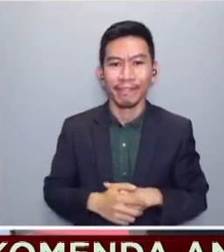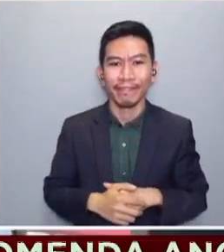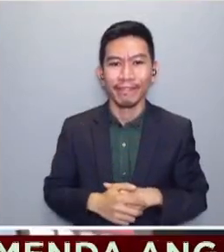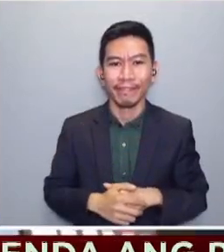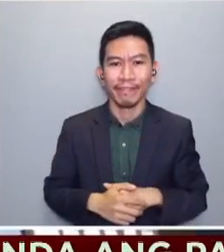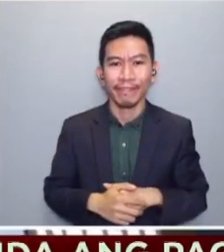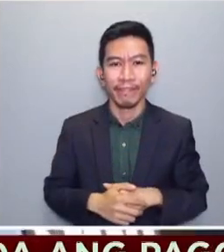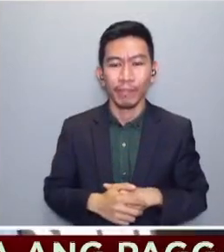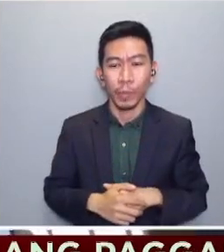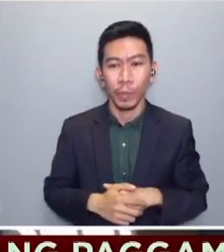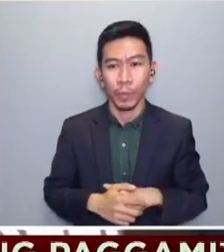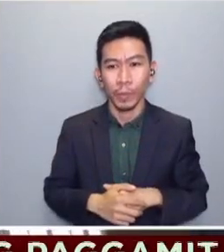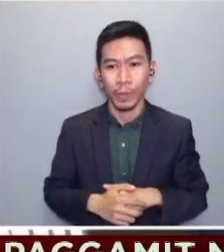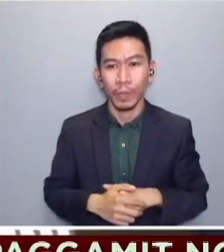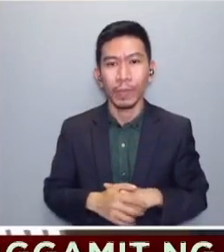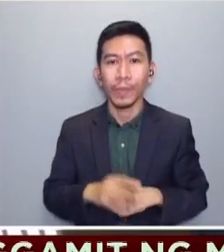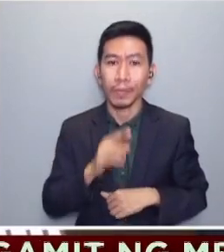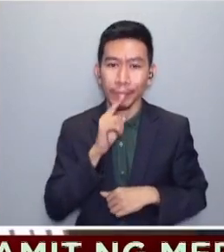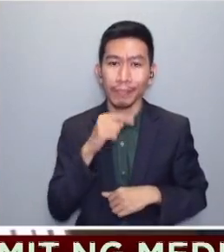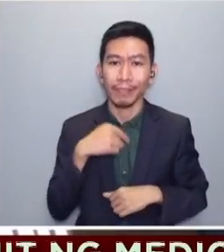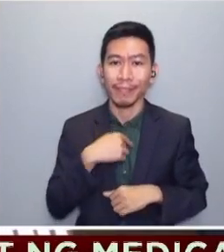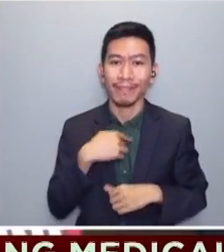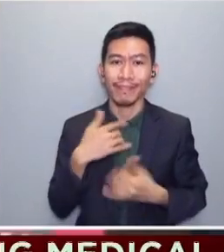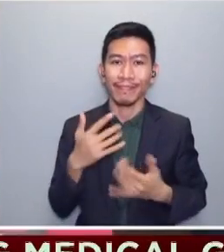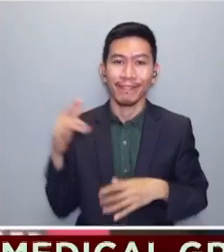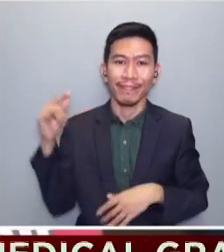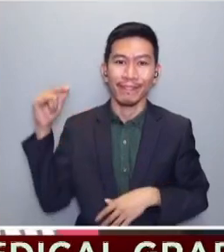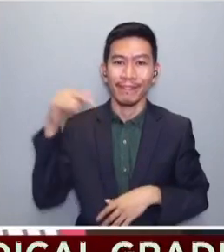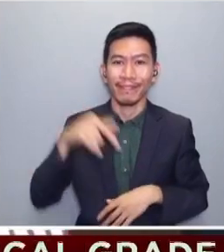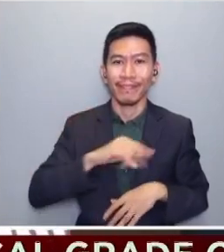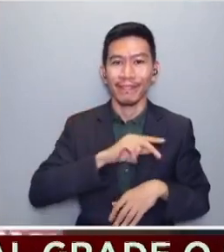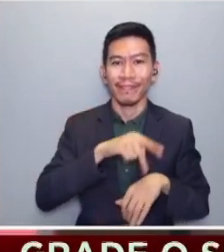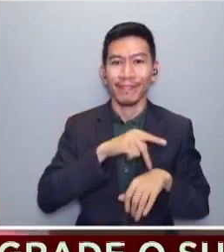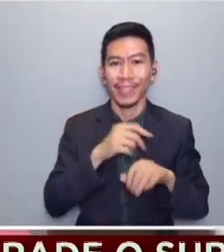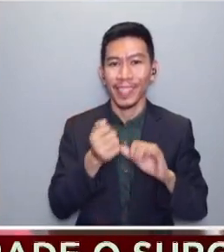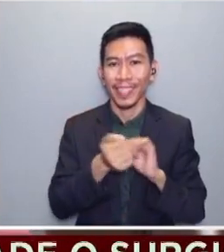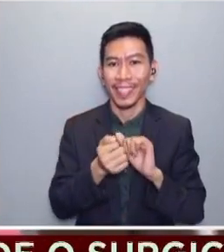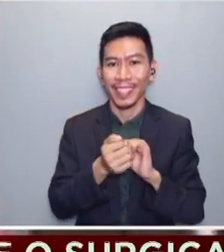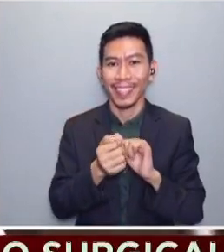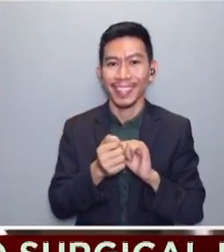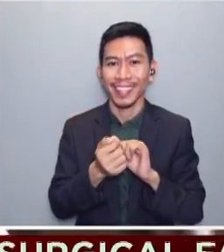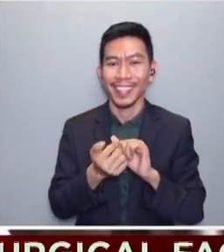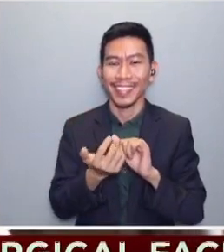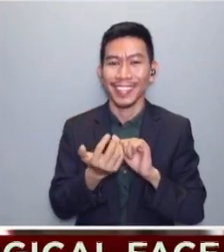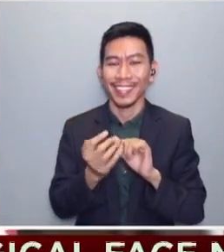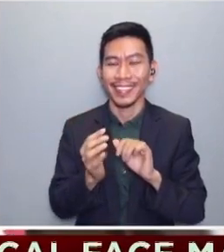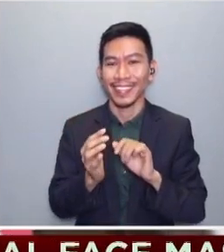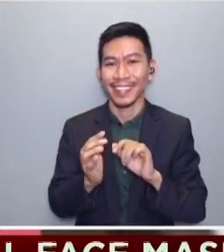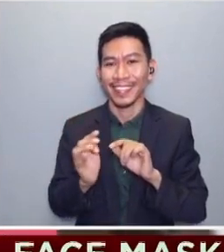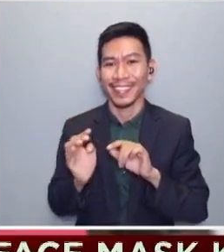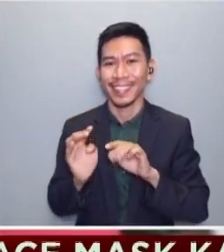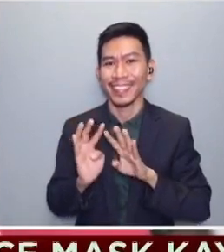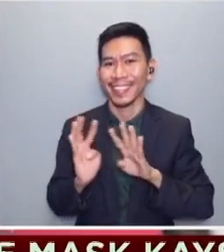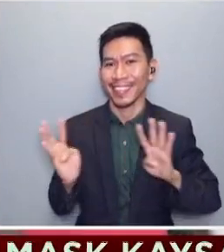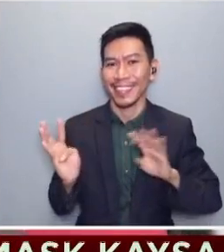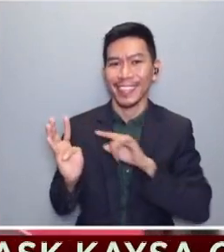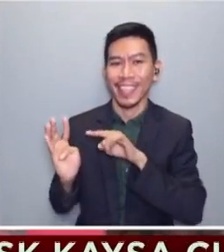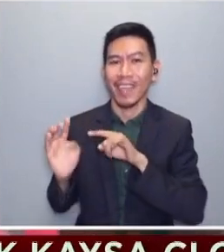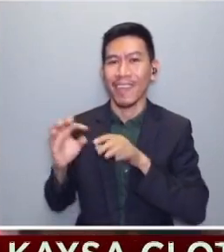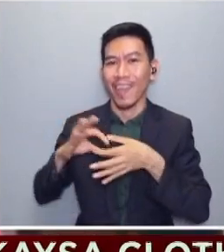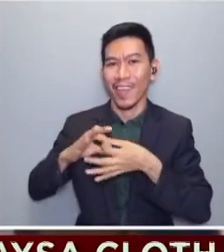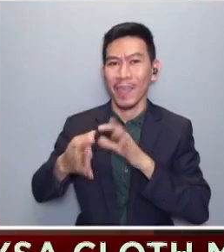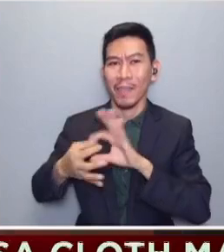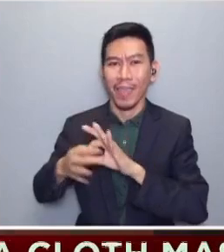Realidad na nandito ako ngayon sa Pilipinas and kasama ko ng mga kasama kong Olympian at Olympic